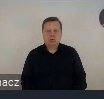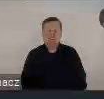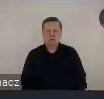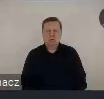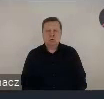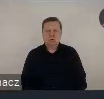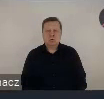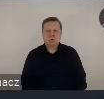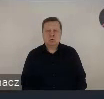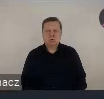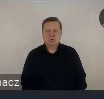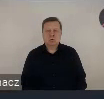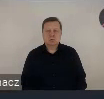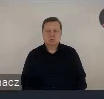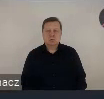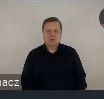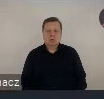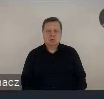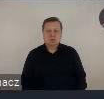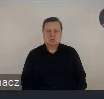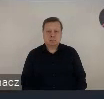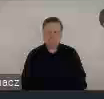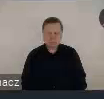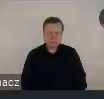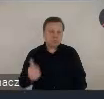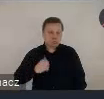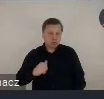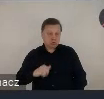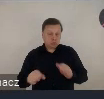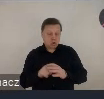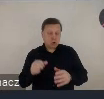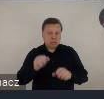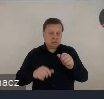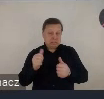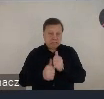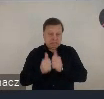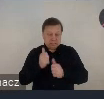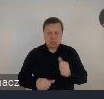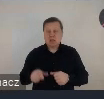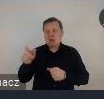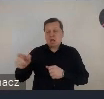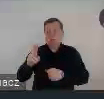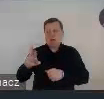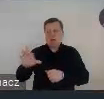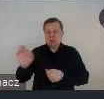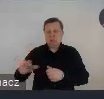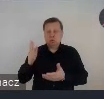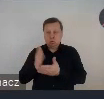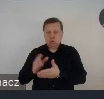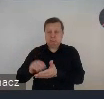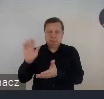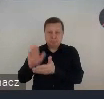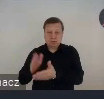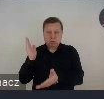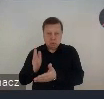Gdybyśmy na przykład musieli czekać do stycznia, aż wreszcie Krajowy Rejestr Sądowy wpisze obecnego prezesa. Więc jak